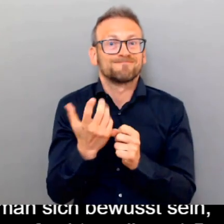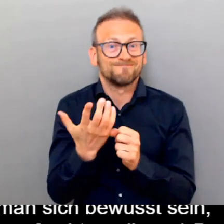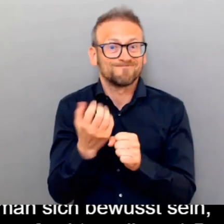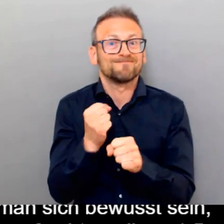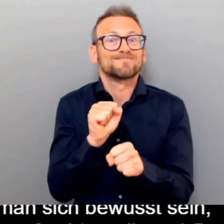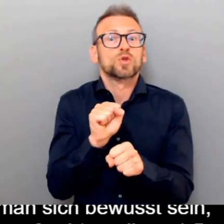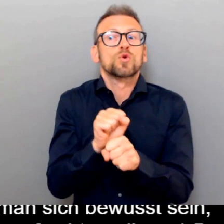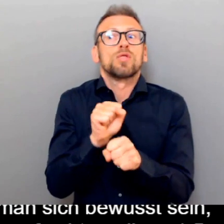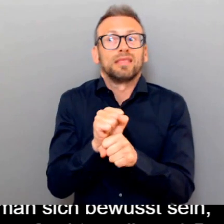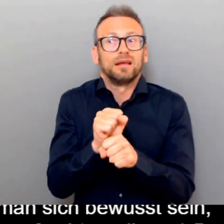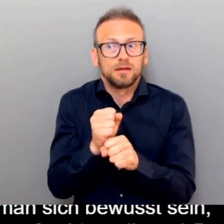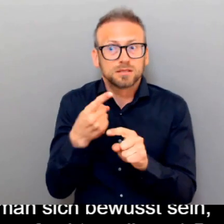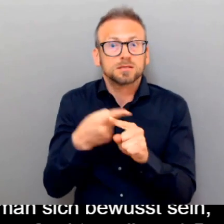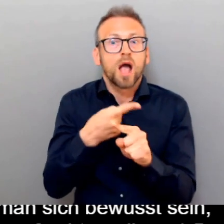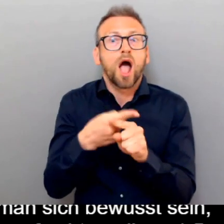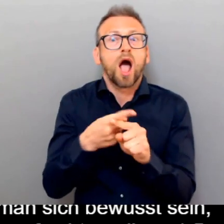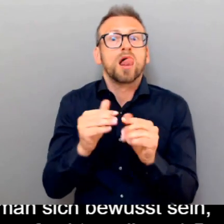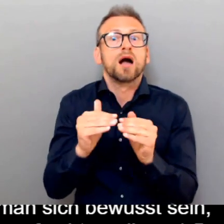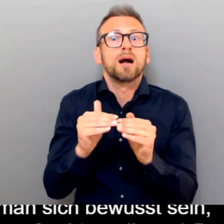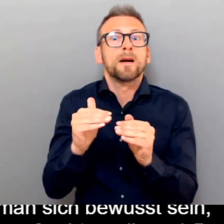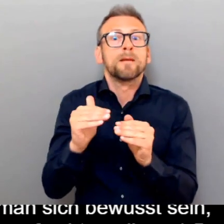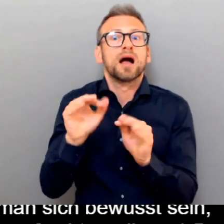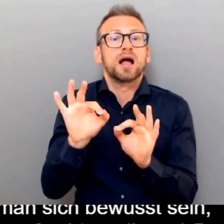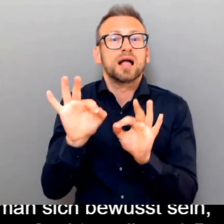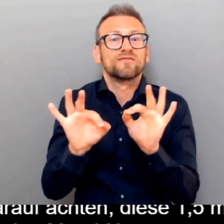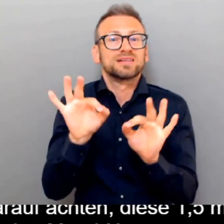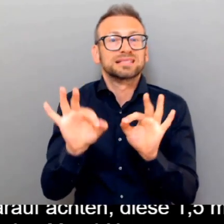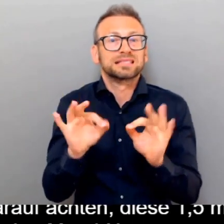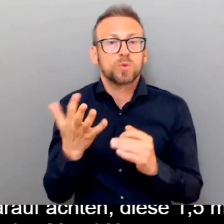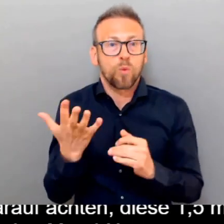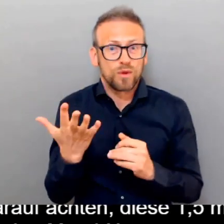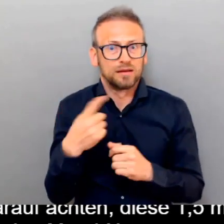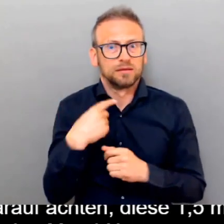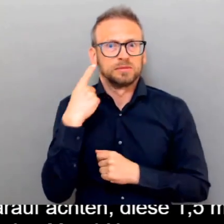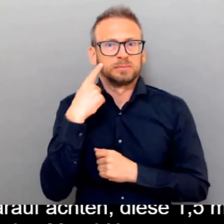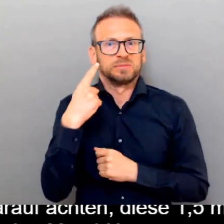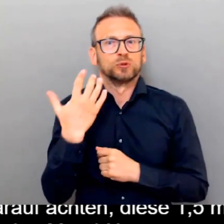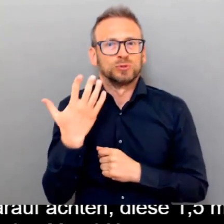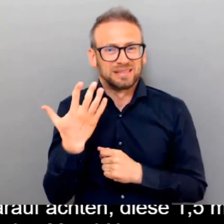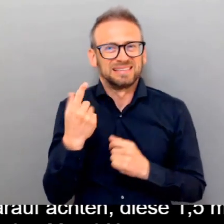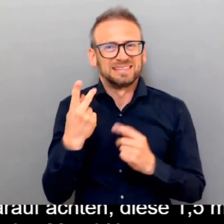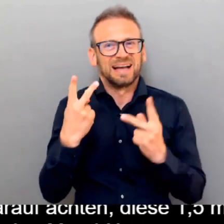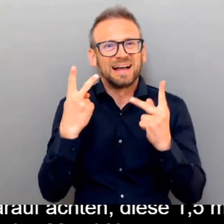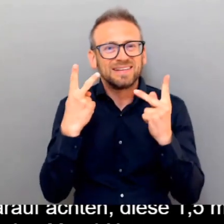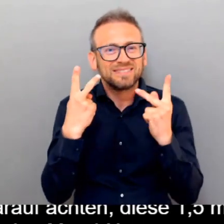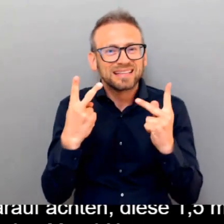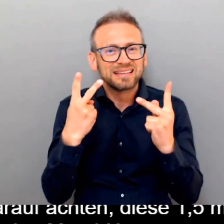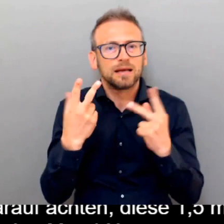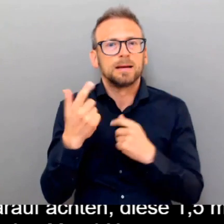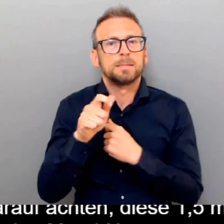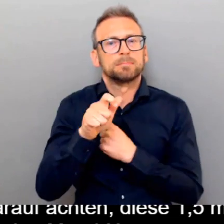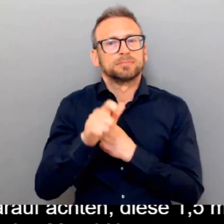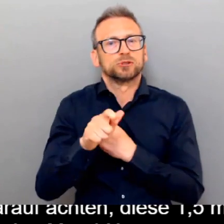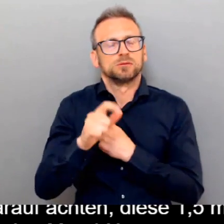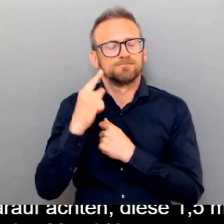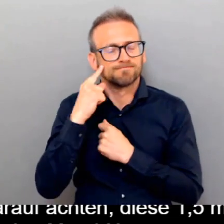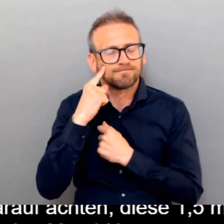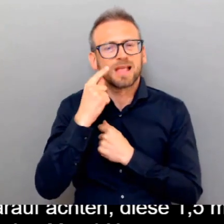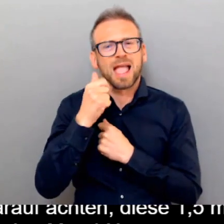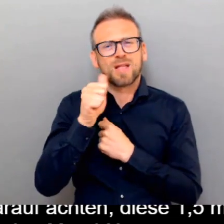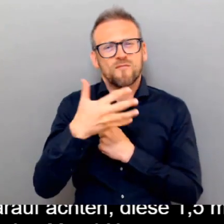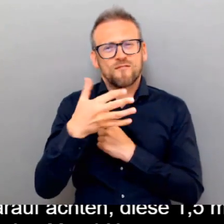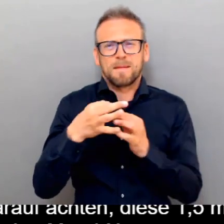-Bedeckung zu tragen, dass das einfach in, ich sage mal, Fleisch und Blut übergeht, dass die Menschen da weiterhin mitmachen und dran denken.